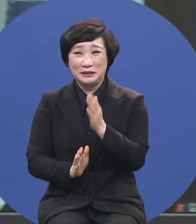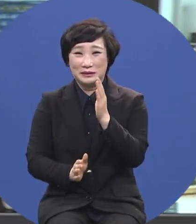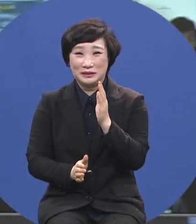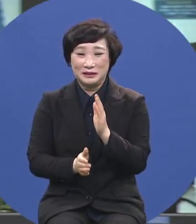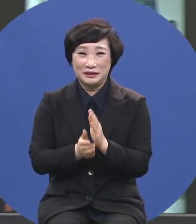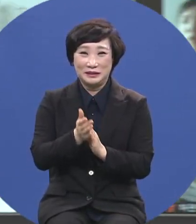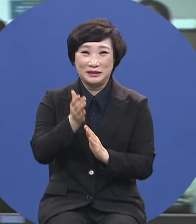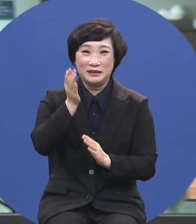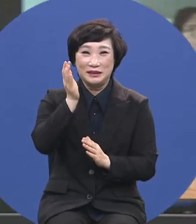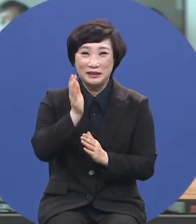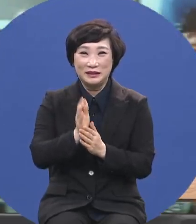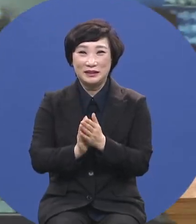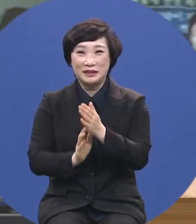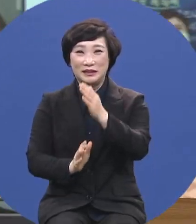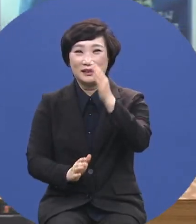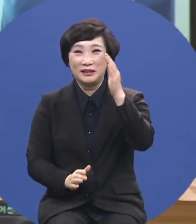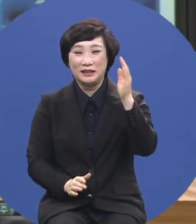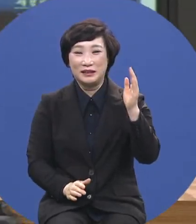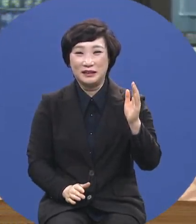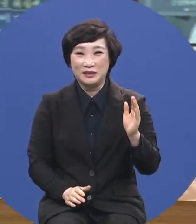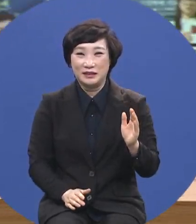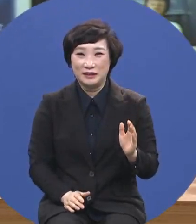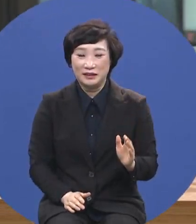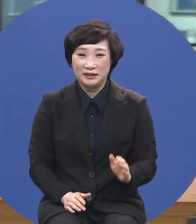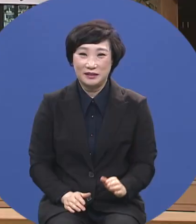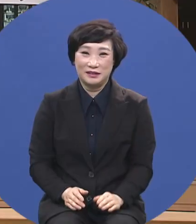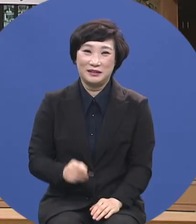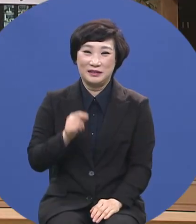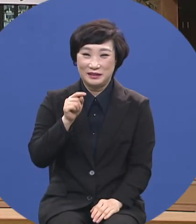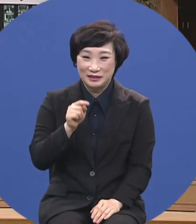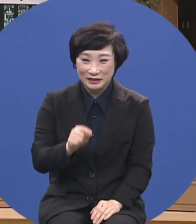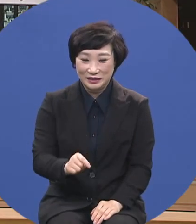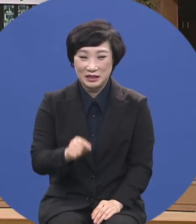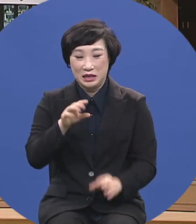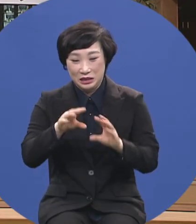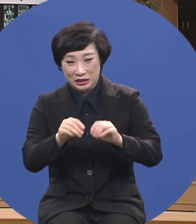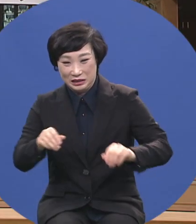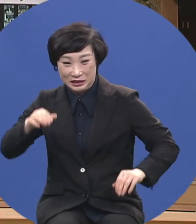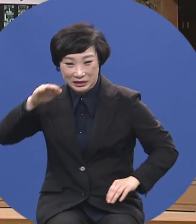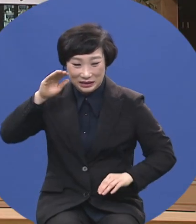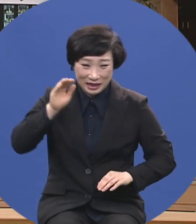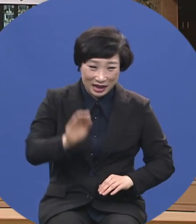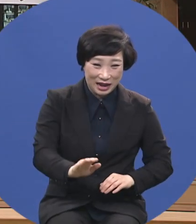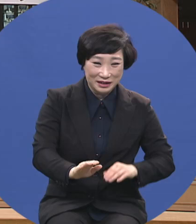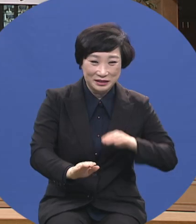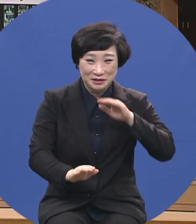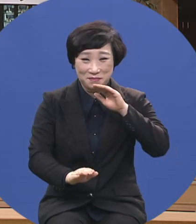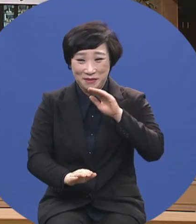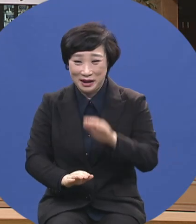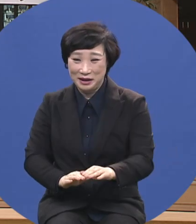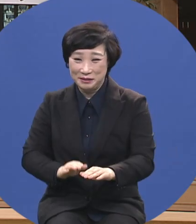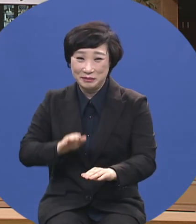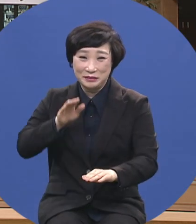주저함없이 그